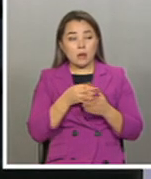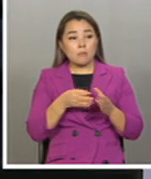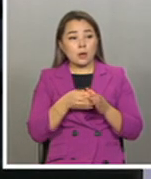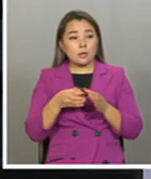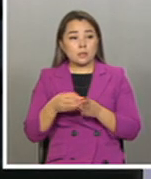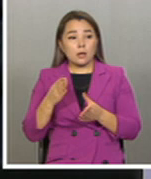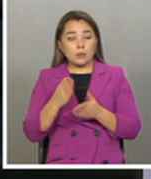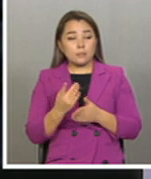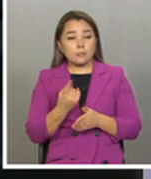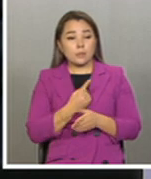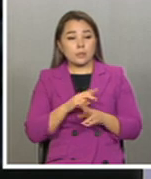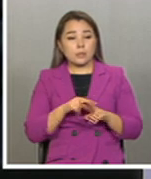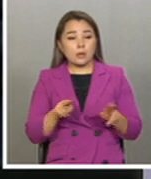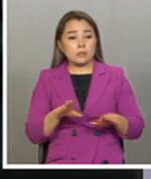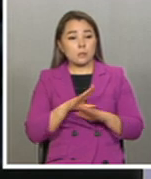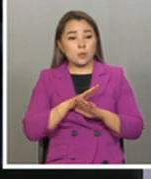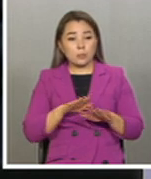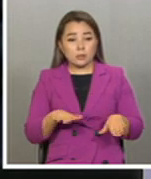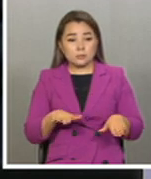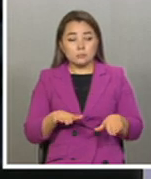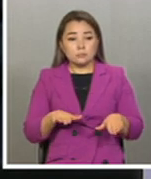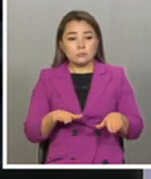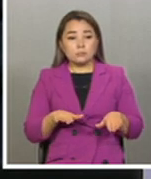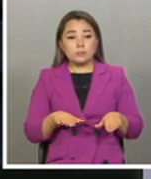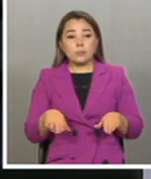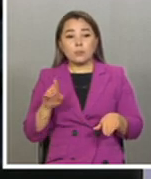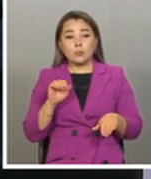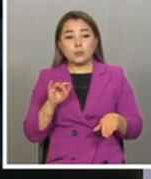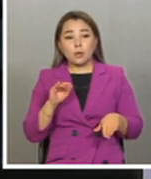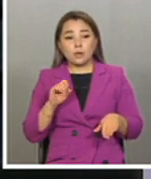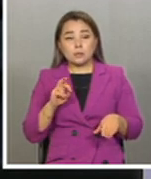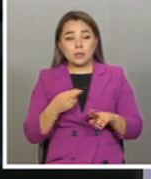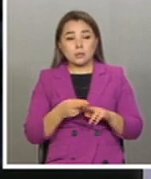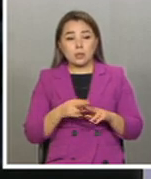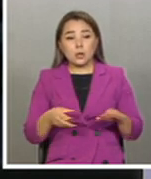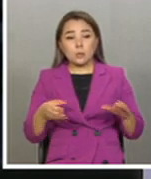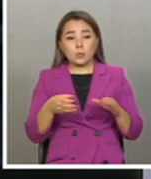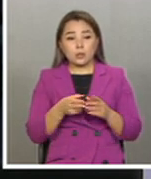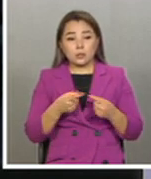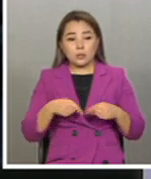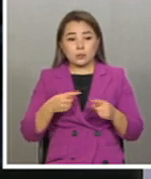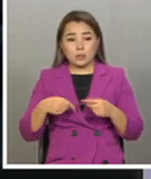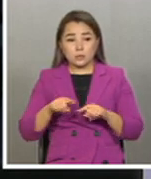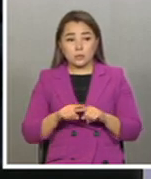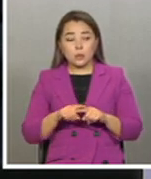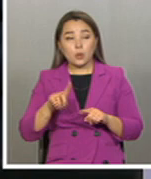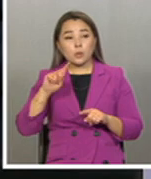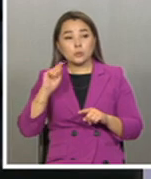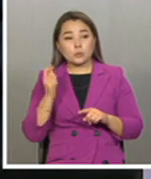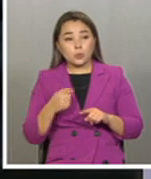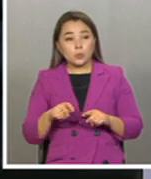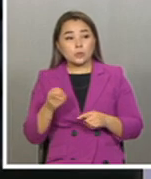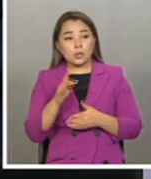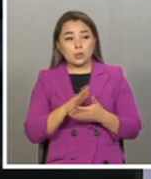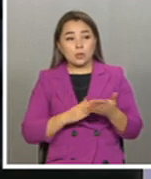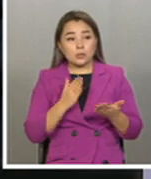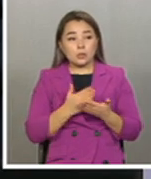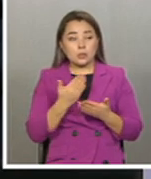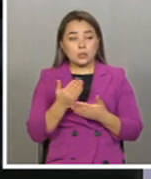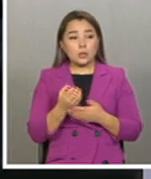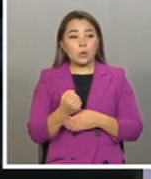біртекті болмады. Буржуазия мен одақтасуды, соғысты жалғастыруды